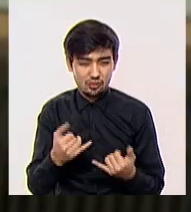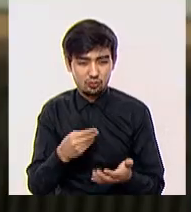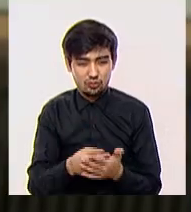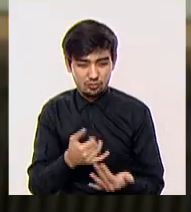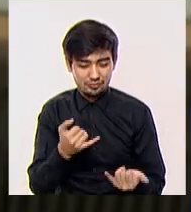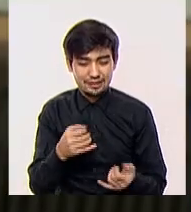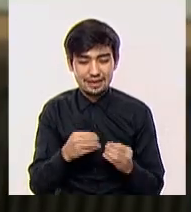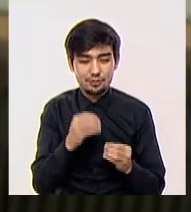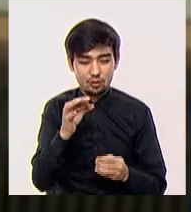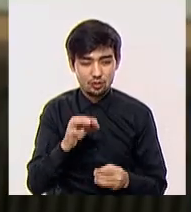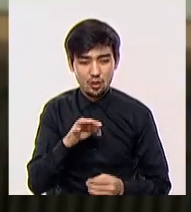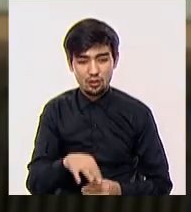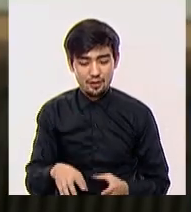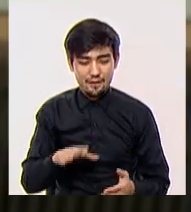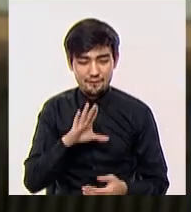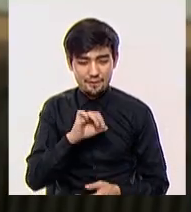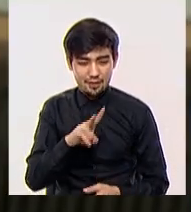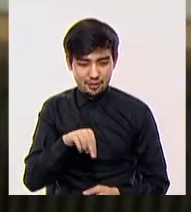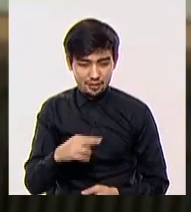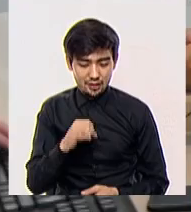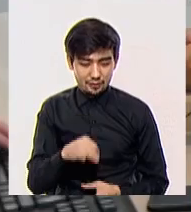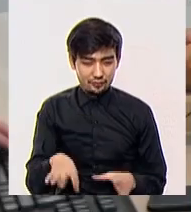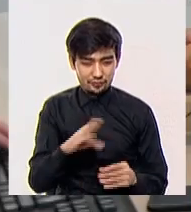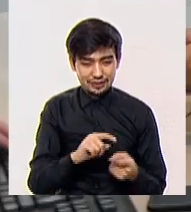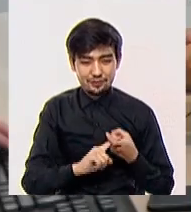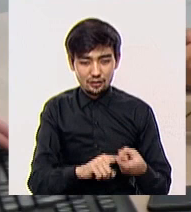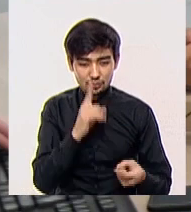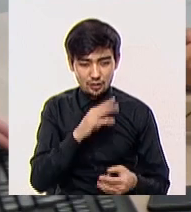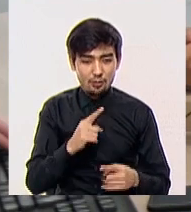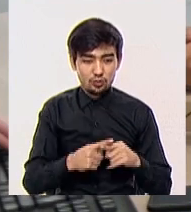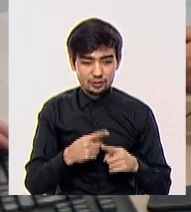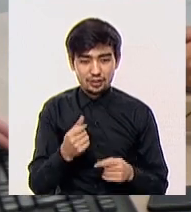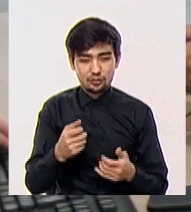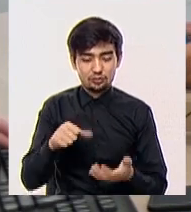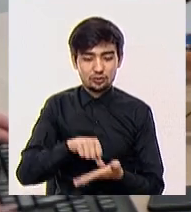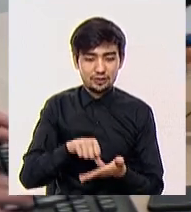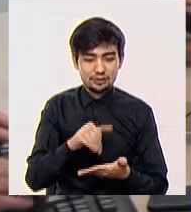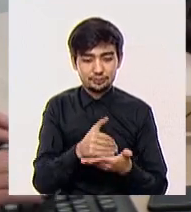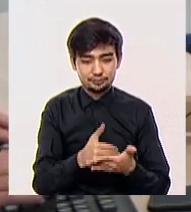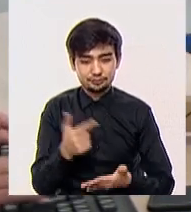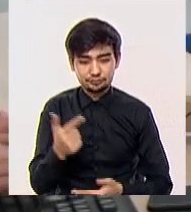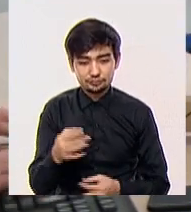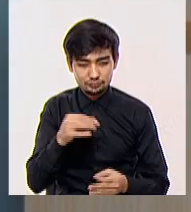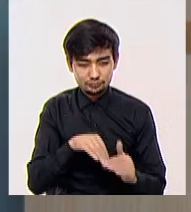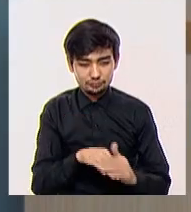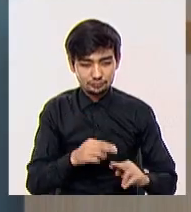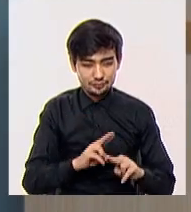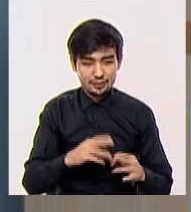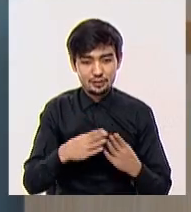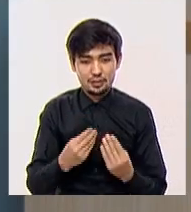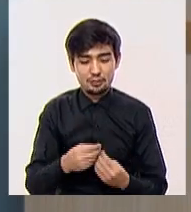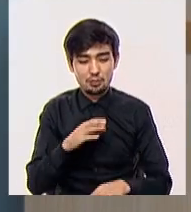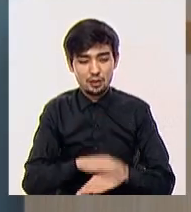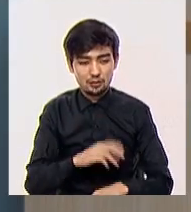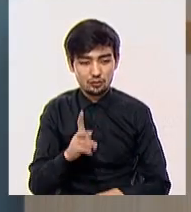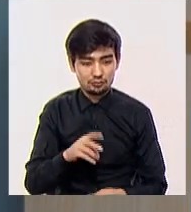размере 10% от вклада. Но коснется эта мера не всех. Дополнительные деньги получат участники системы гарантирования вкладов и от Басабанка. При